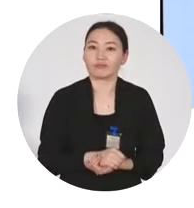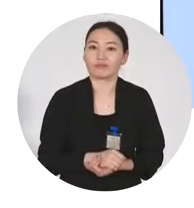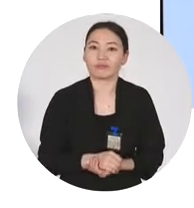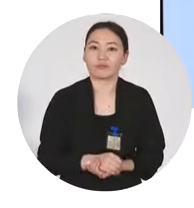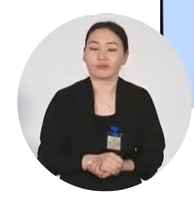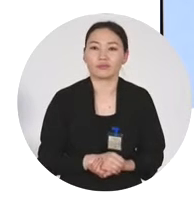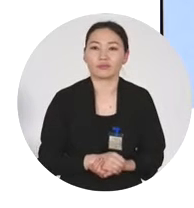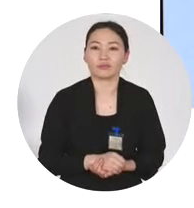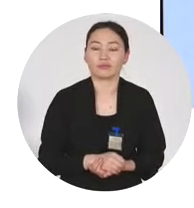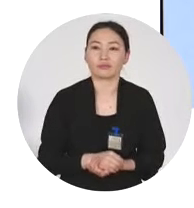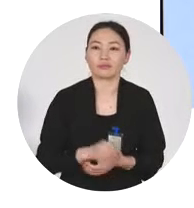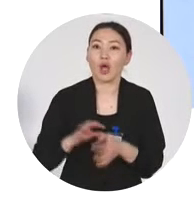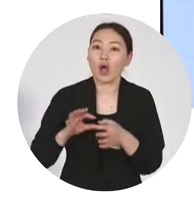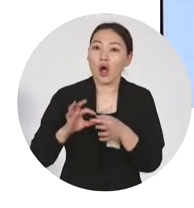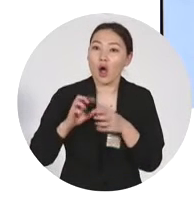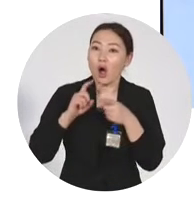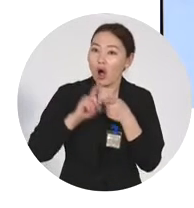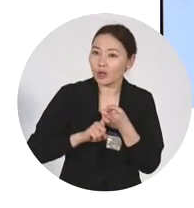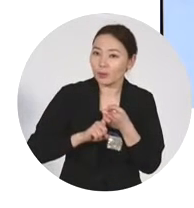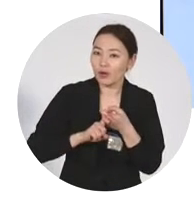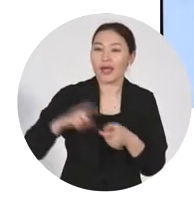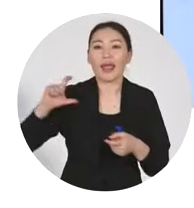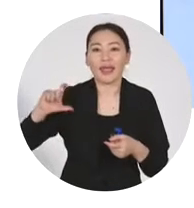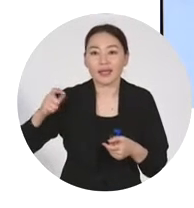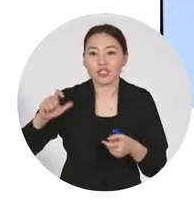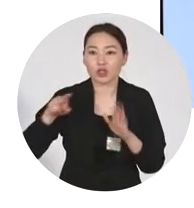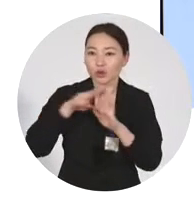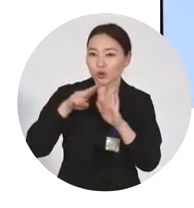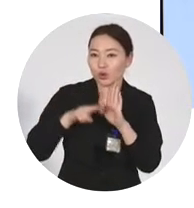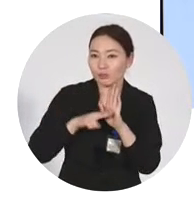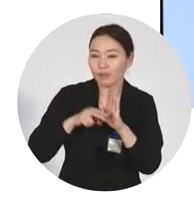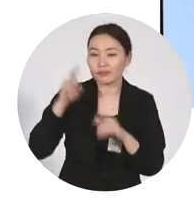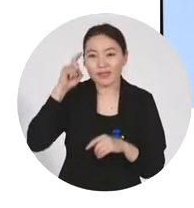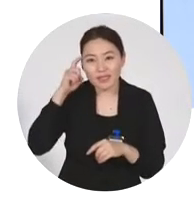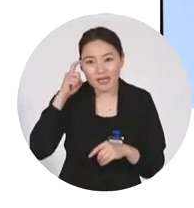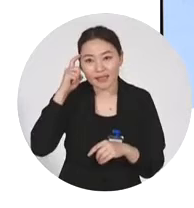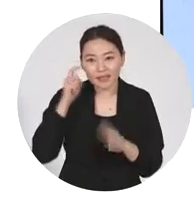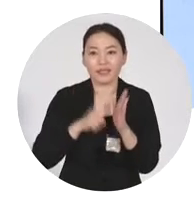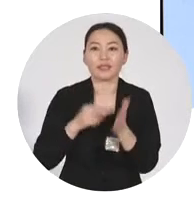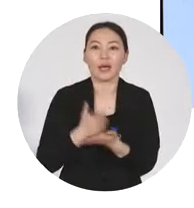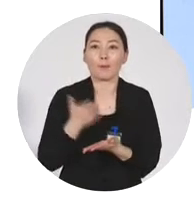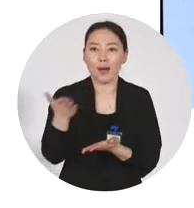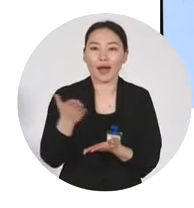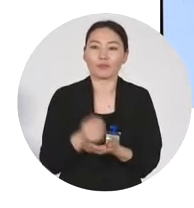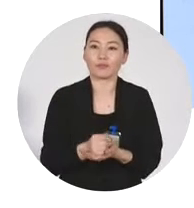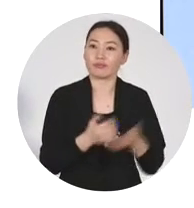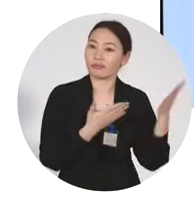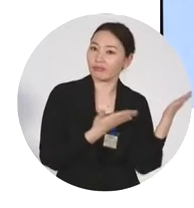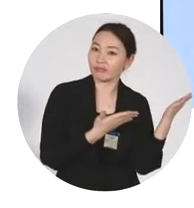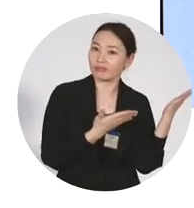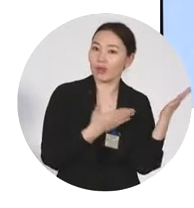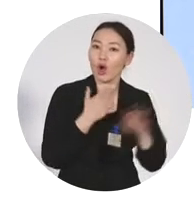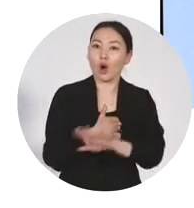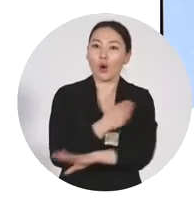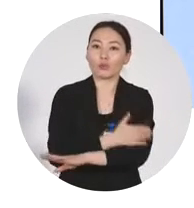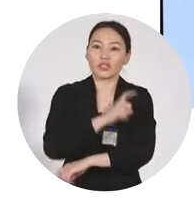за холбох ишгийн дүрмээ санах ёстой. За холбох ишгийн ийм дүрмүүд байгааг өмнөх хичээлүүдээр бас үздсэн.